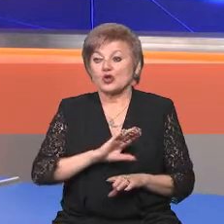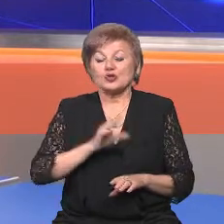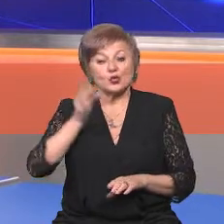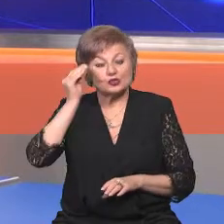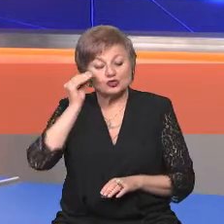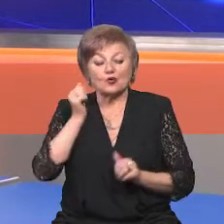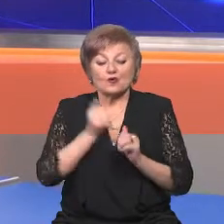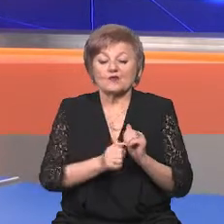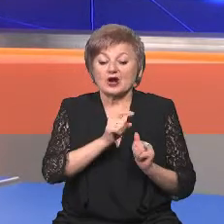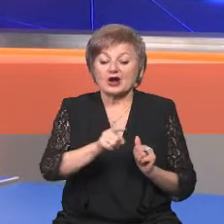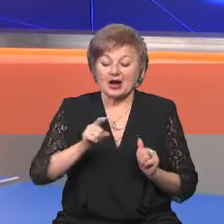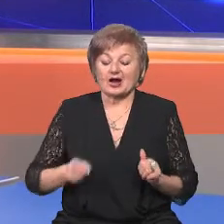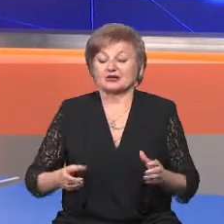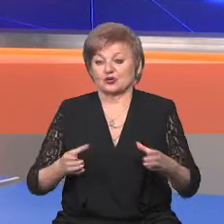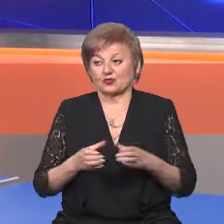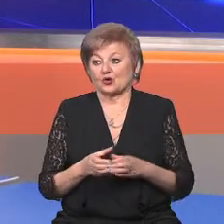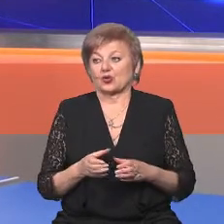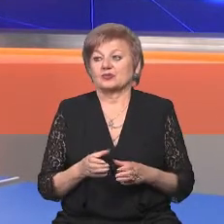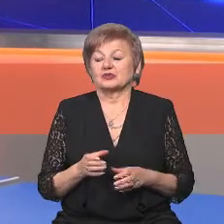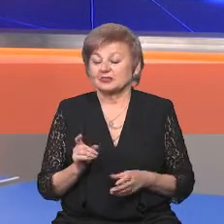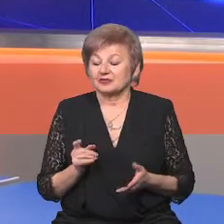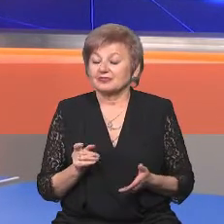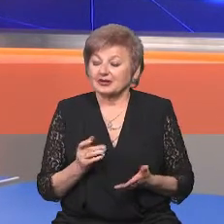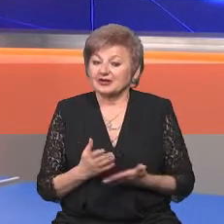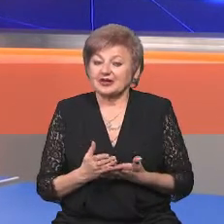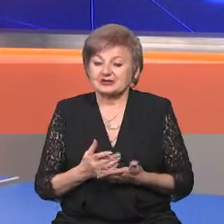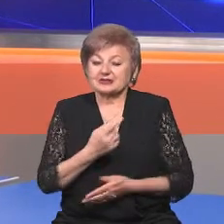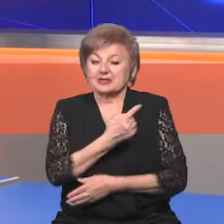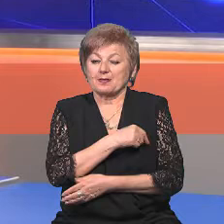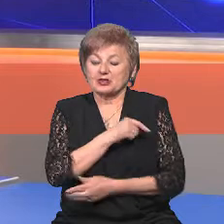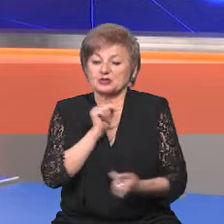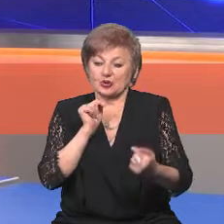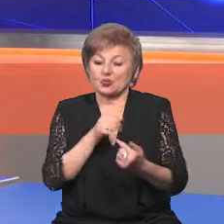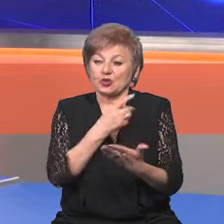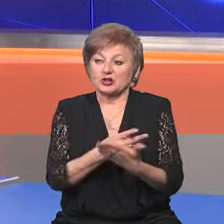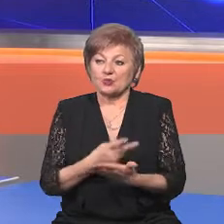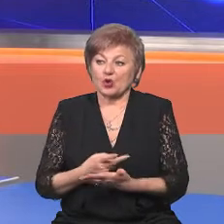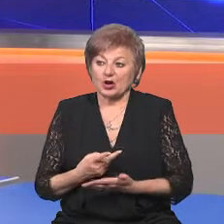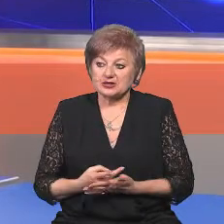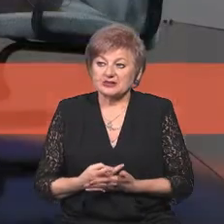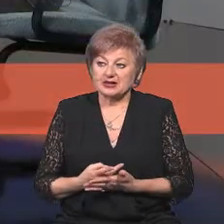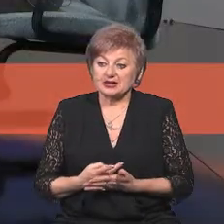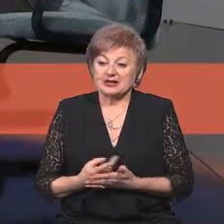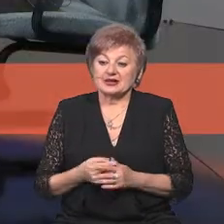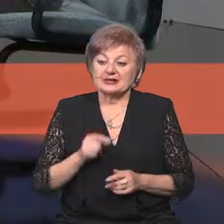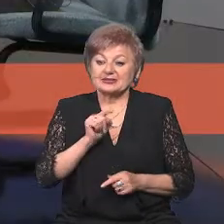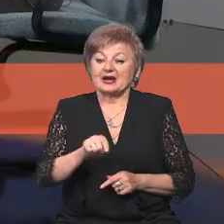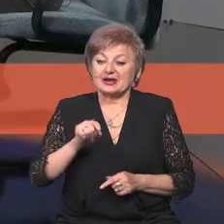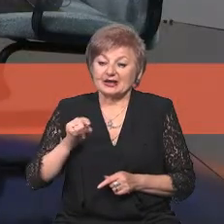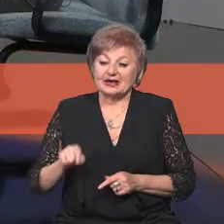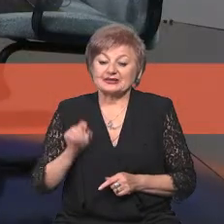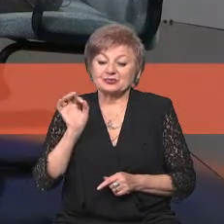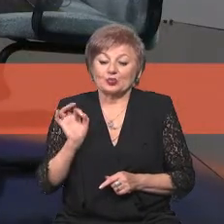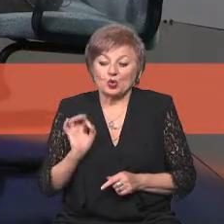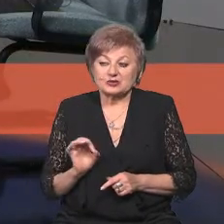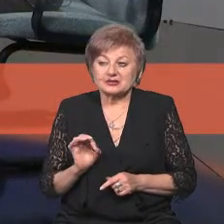кожному колективі є діти, не щеплені за станом здоров'я, за медичними протипоказами, от саме на цих дітей оці відсотки